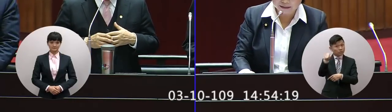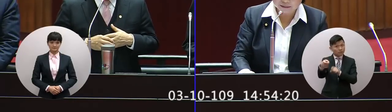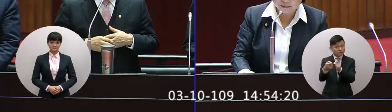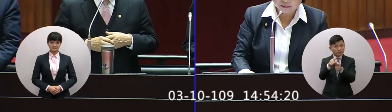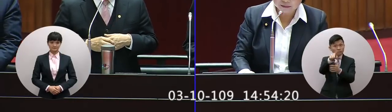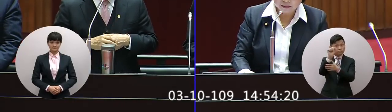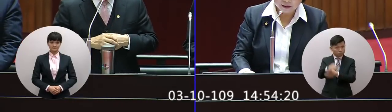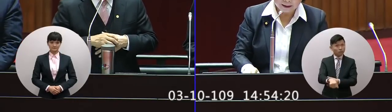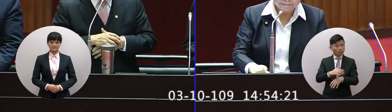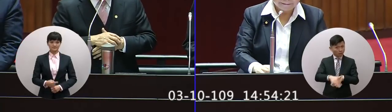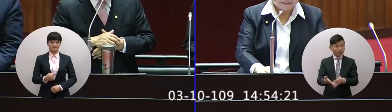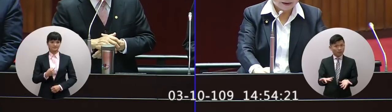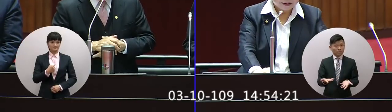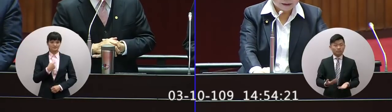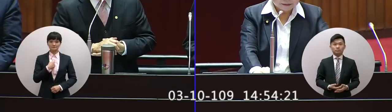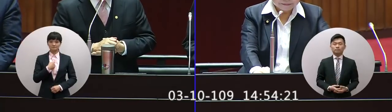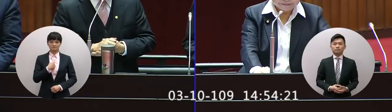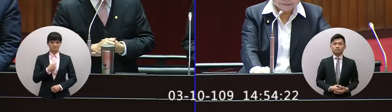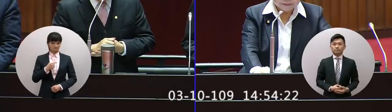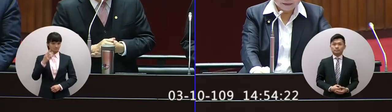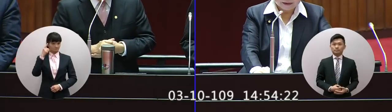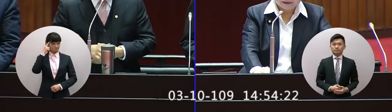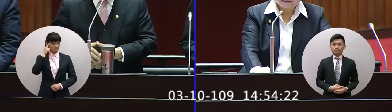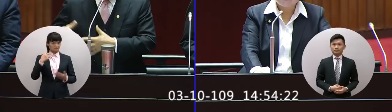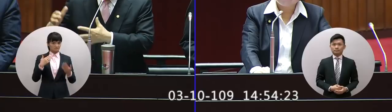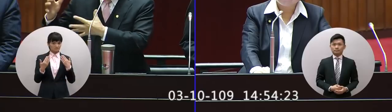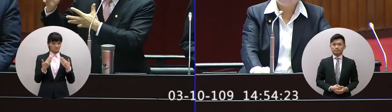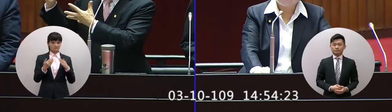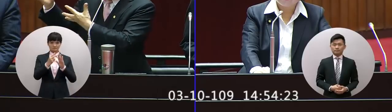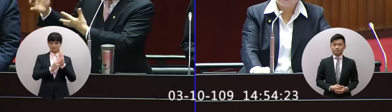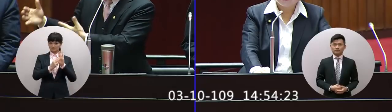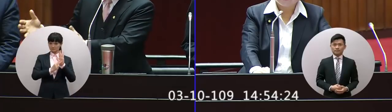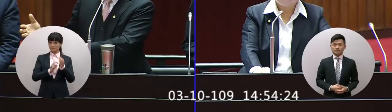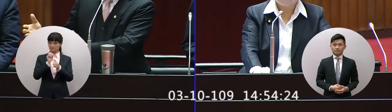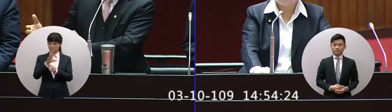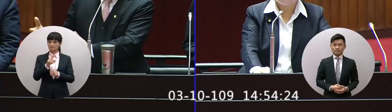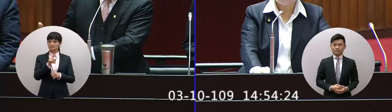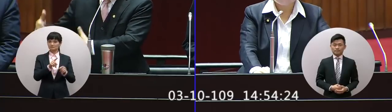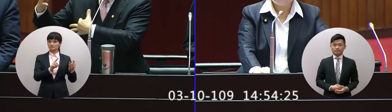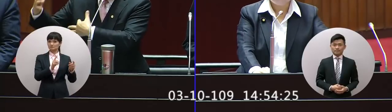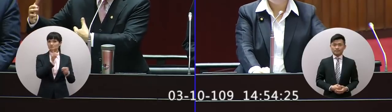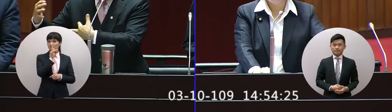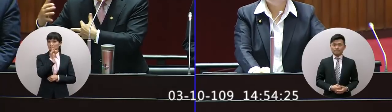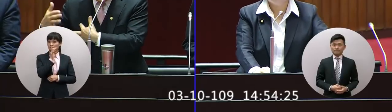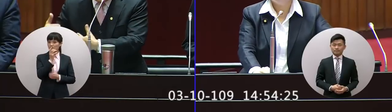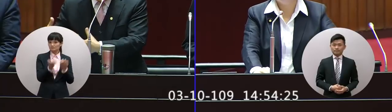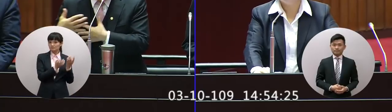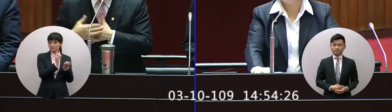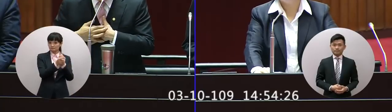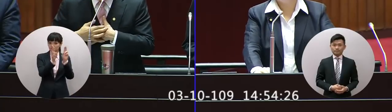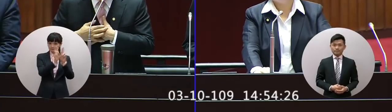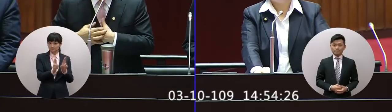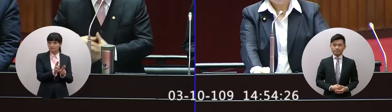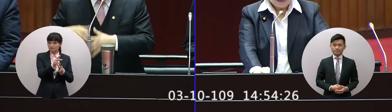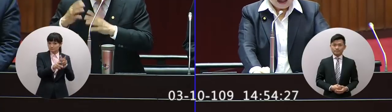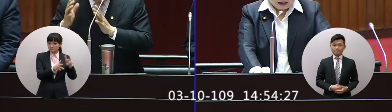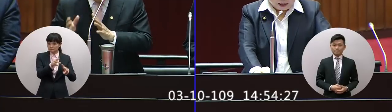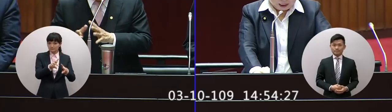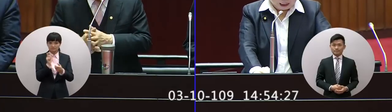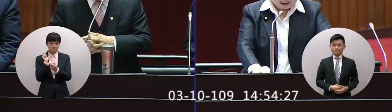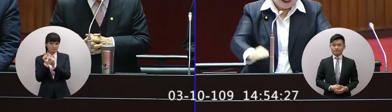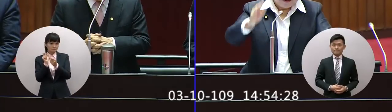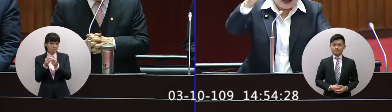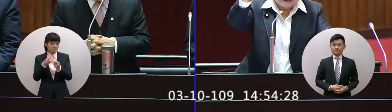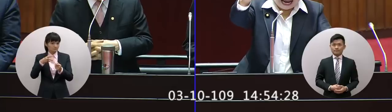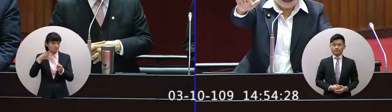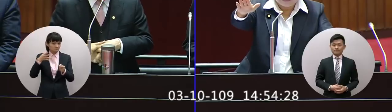同意吗？ 我会很理性科学的说，哦，中火这些年来一直在减燃煤，我会